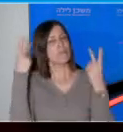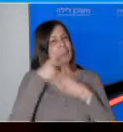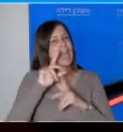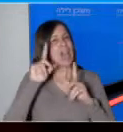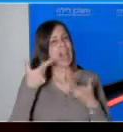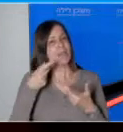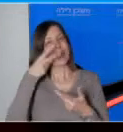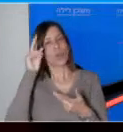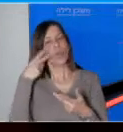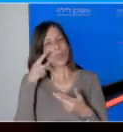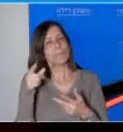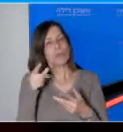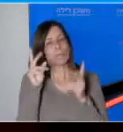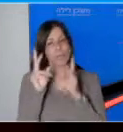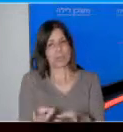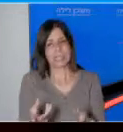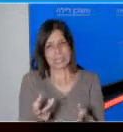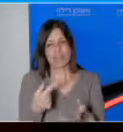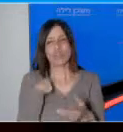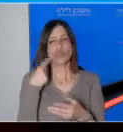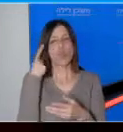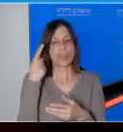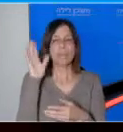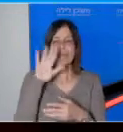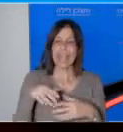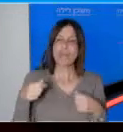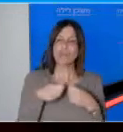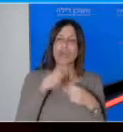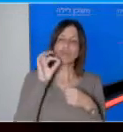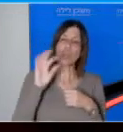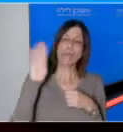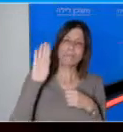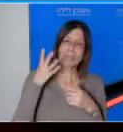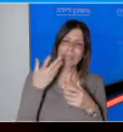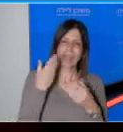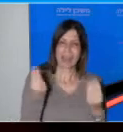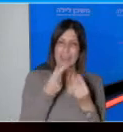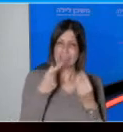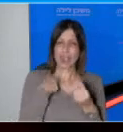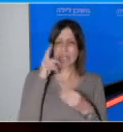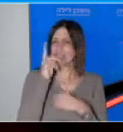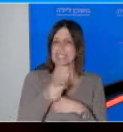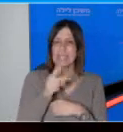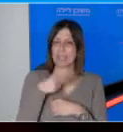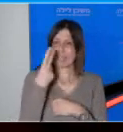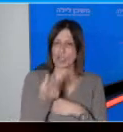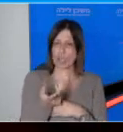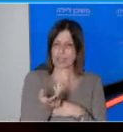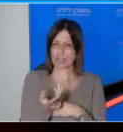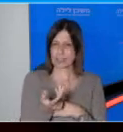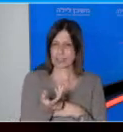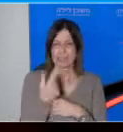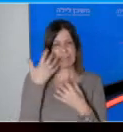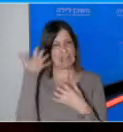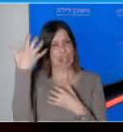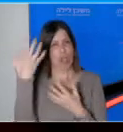רואים בפוטנציאל, בטח שאנחנו יודעים גם על הקשרים של נתניהו לאירוע, בוא. טוב, גם... לא צריך להיות, לא צריך להיות איזה